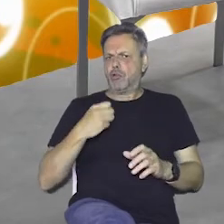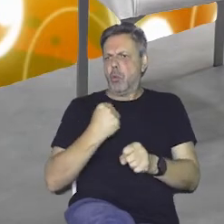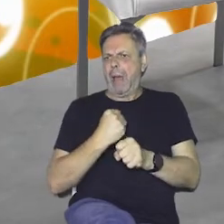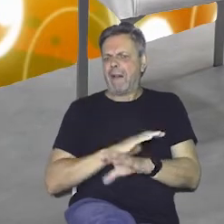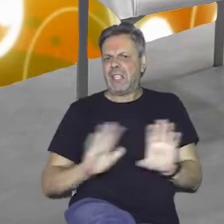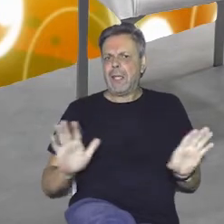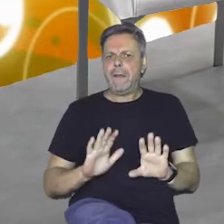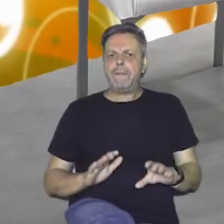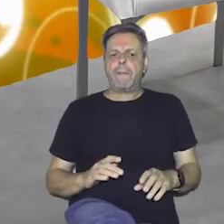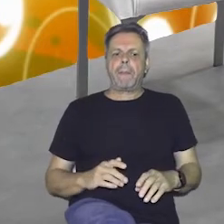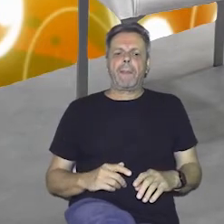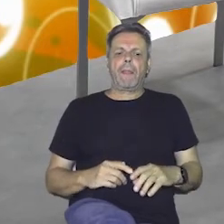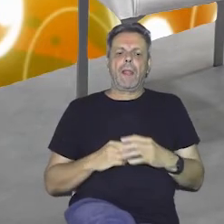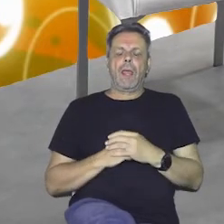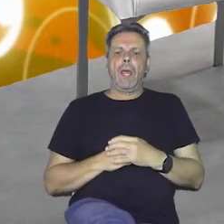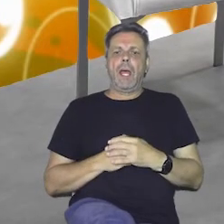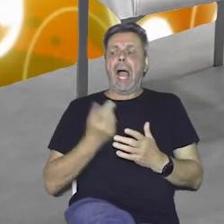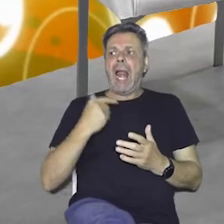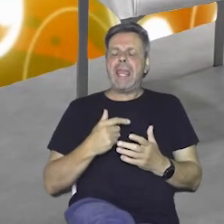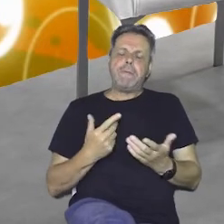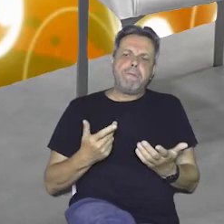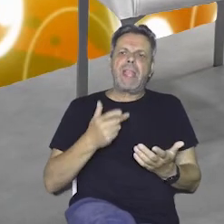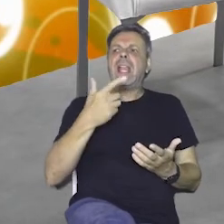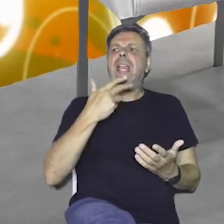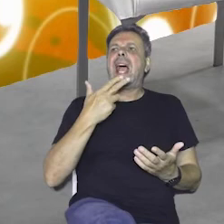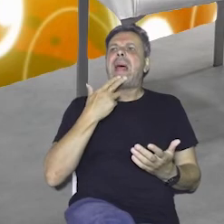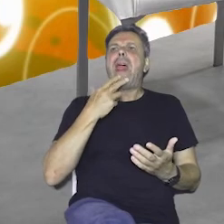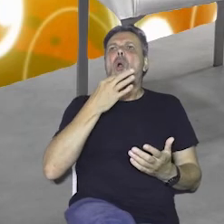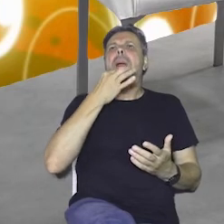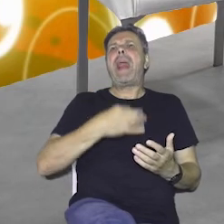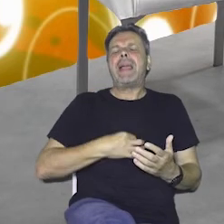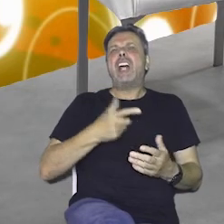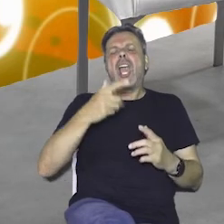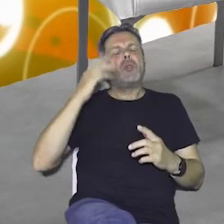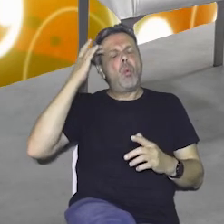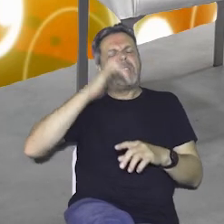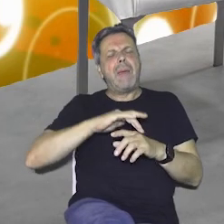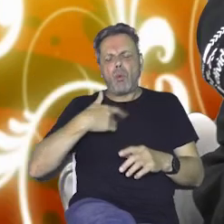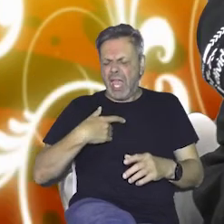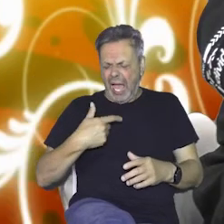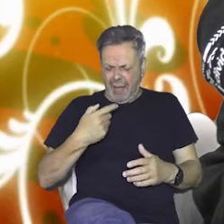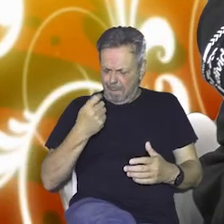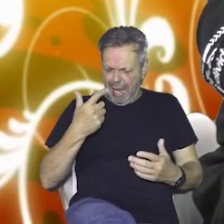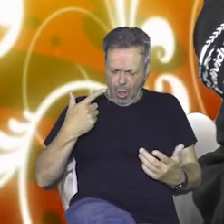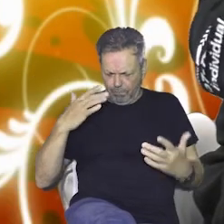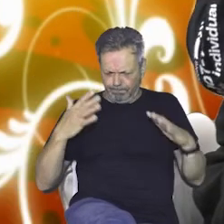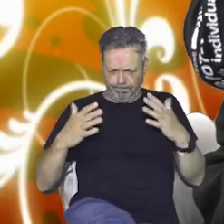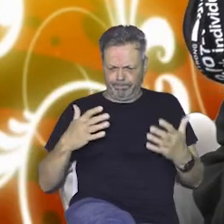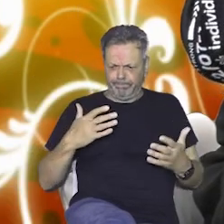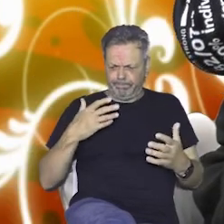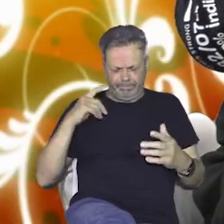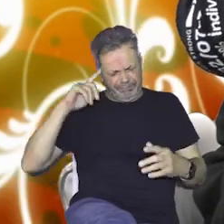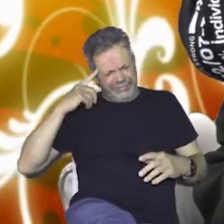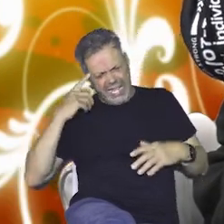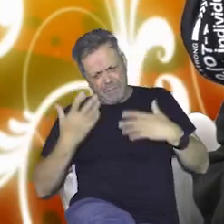jedan običaj, kad neko meni kaže neku temu ili traži neku pjesmu, onda ja to malo, ja kažem, prehodam,